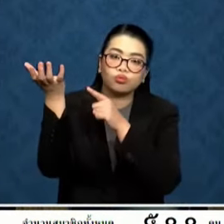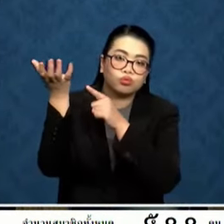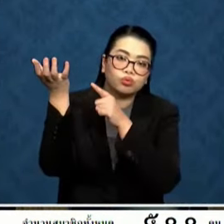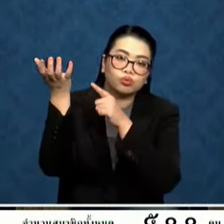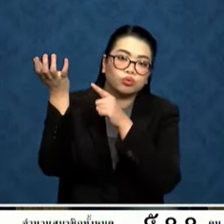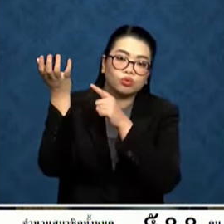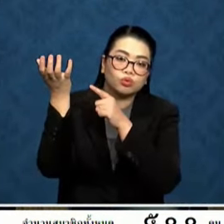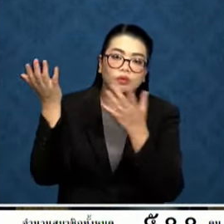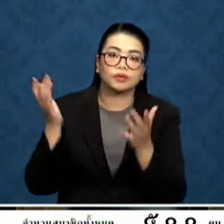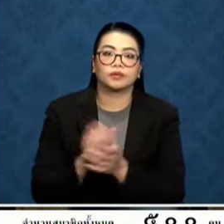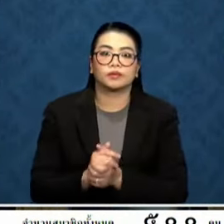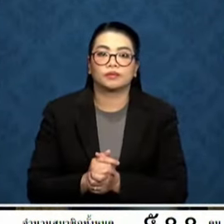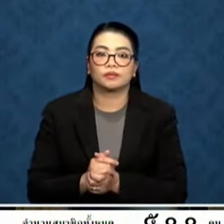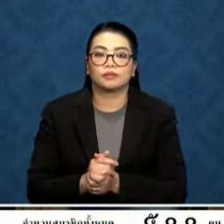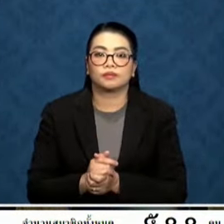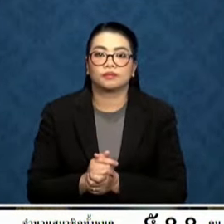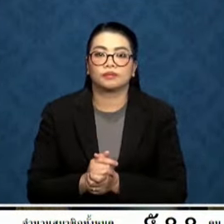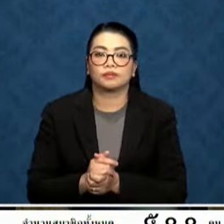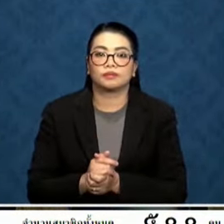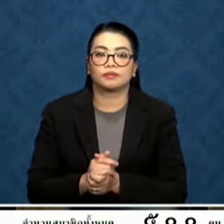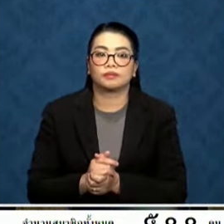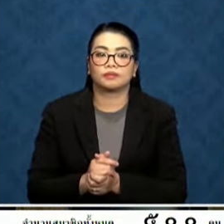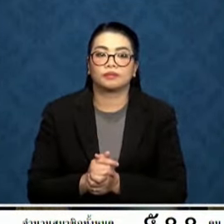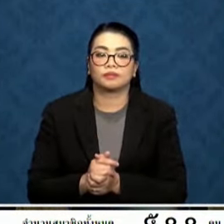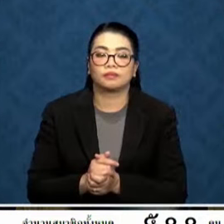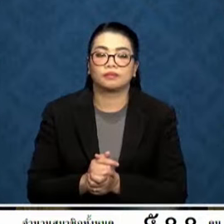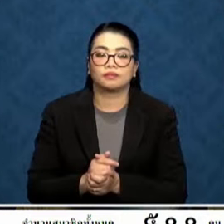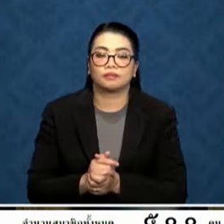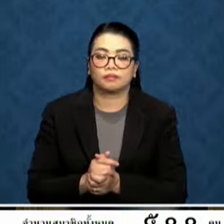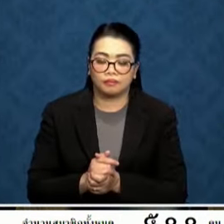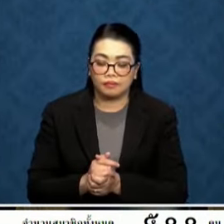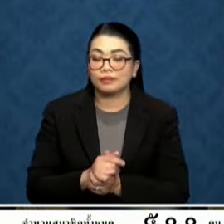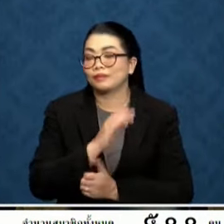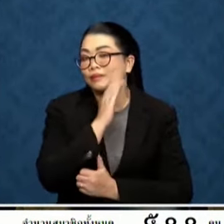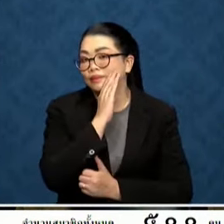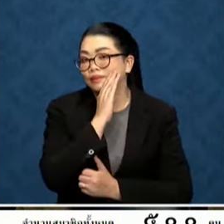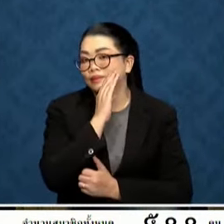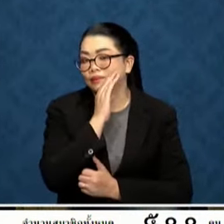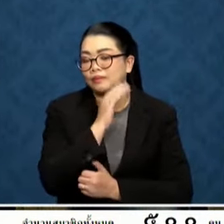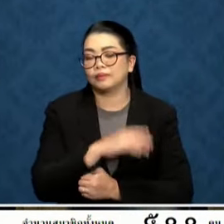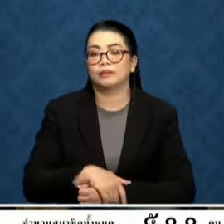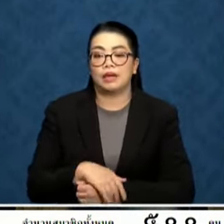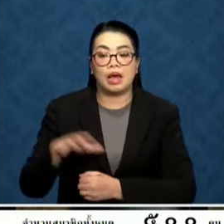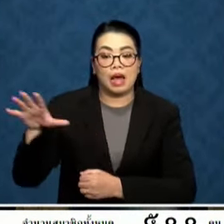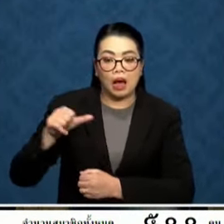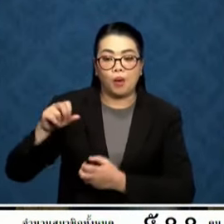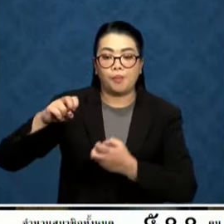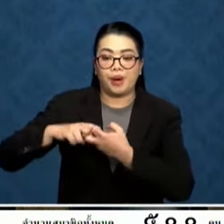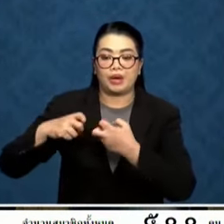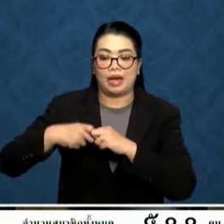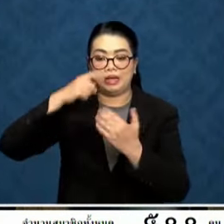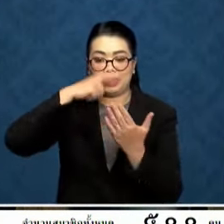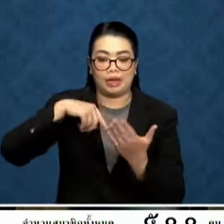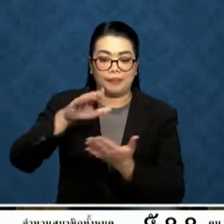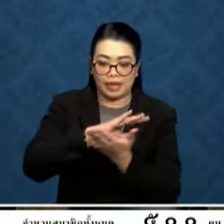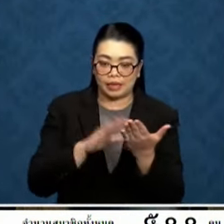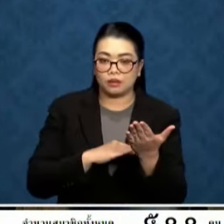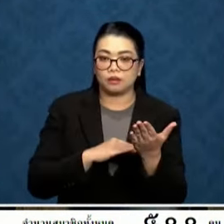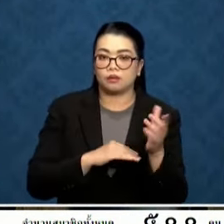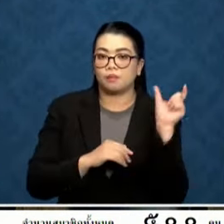xn Thailandครับถ้าเราเอาโจทย์ของประเทศเป็นตัวตั้ง